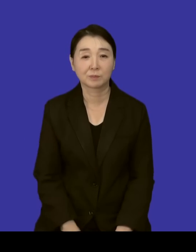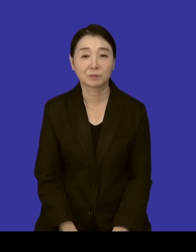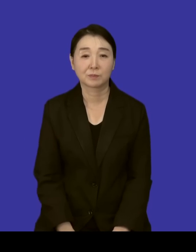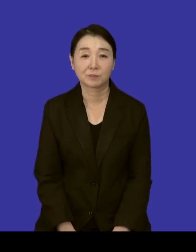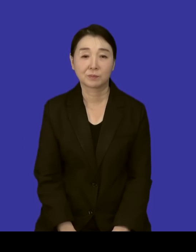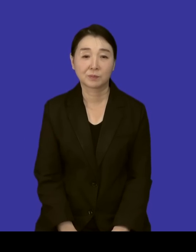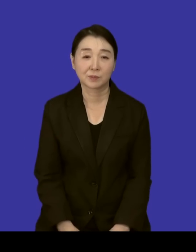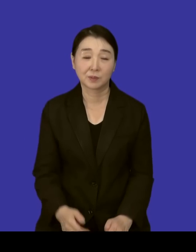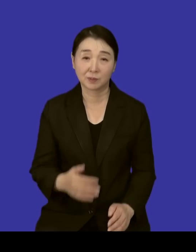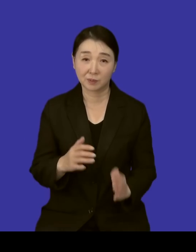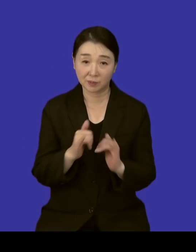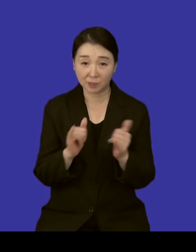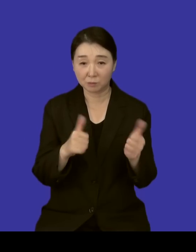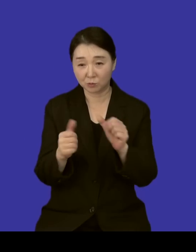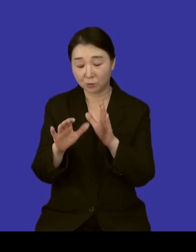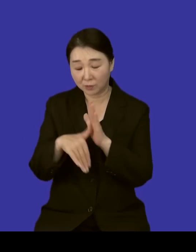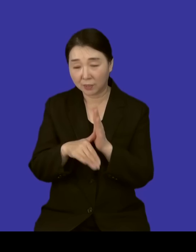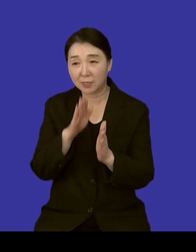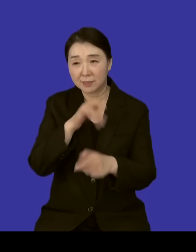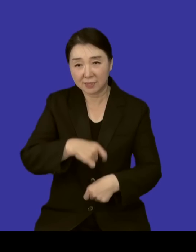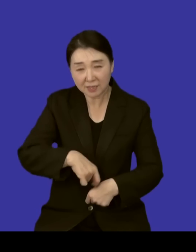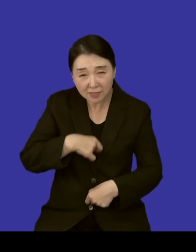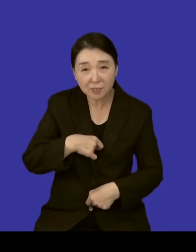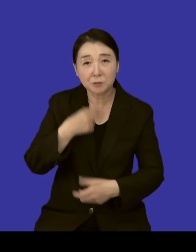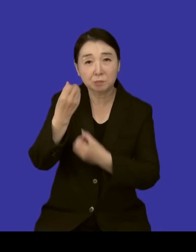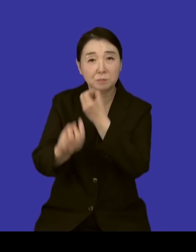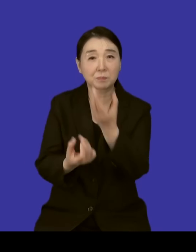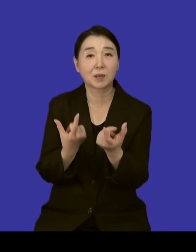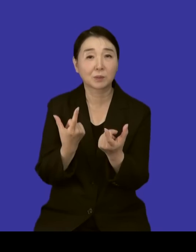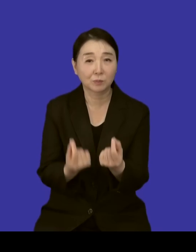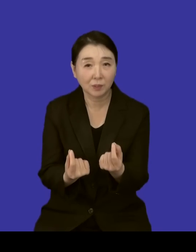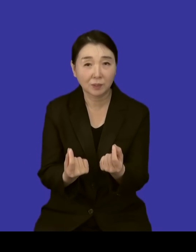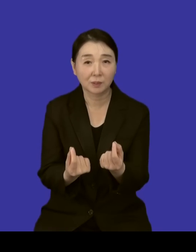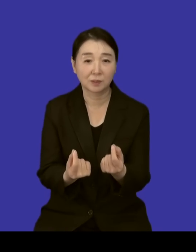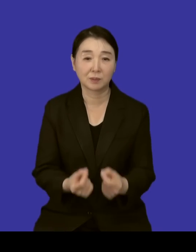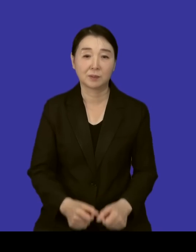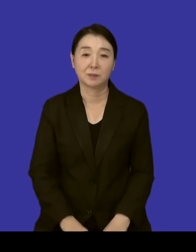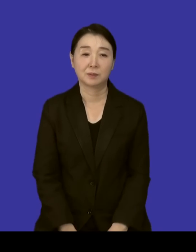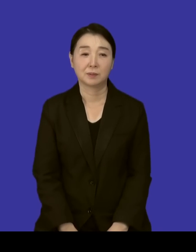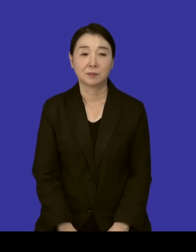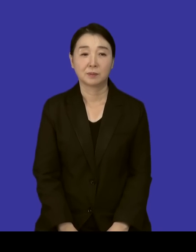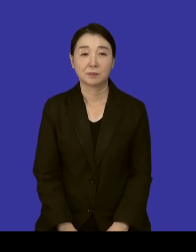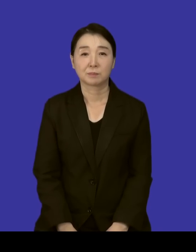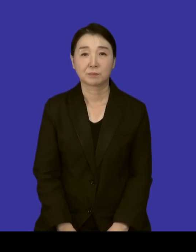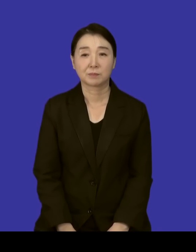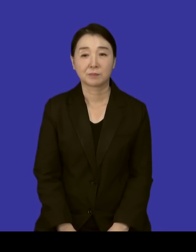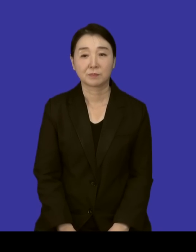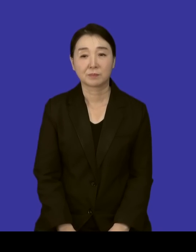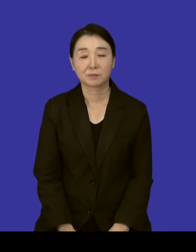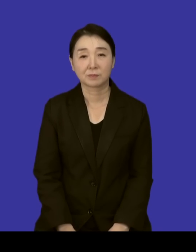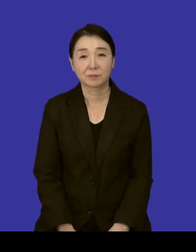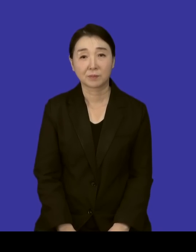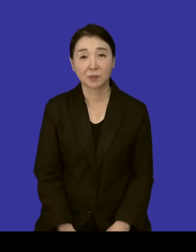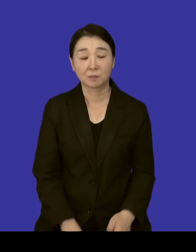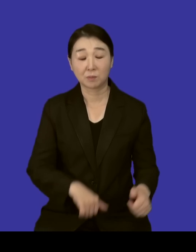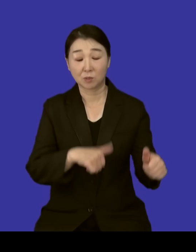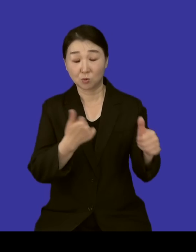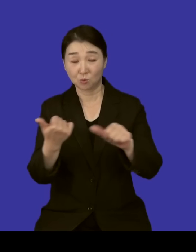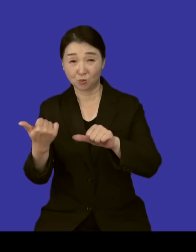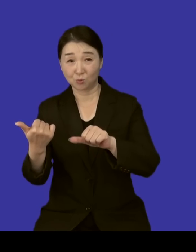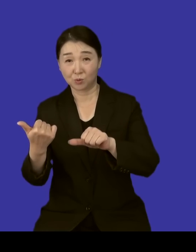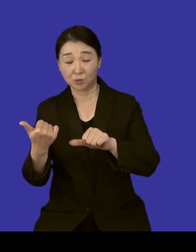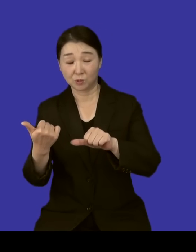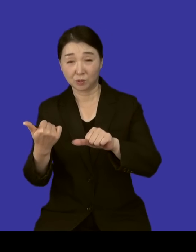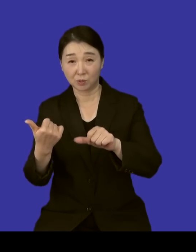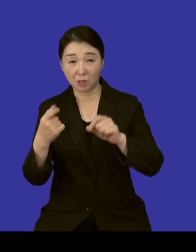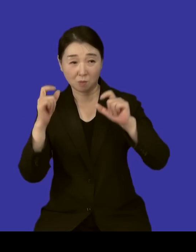저는 사람이 죽을 때는 진심이 다 나오는 거잖아요. 네. 그런데 딱 사형 선고 받고